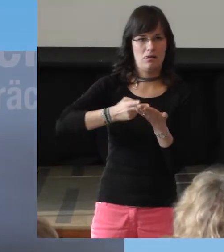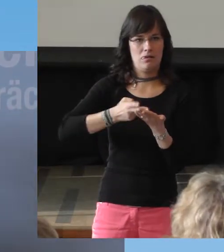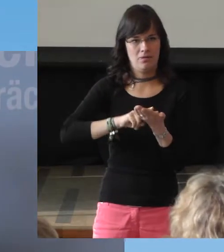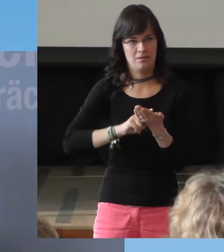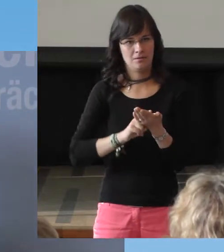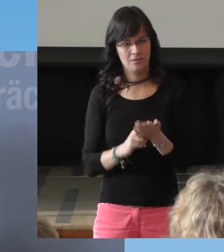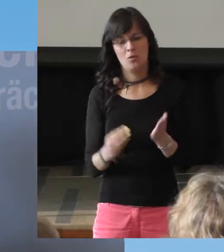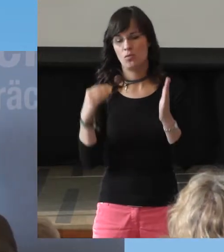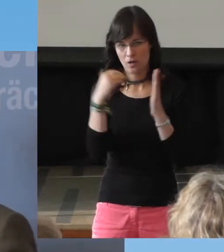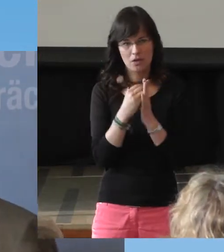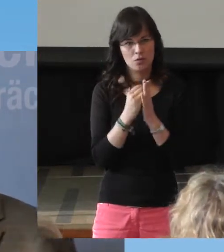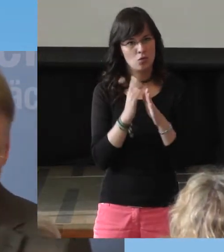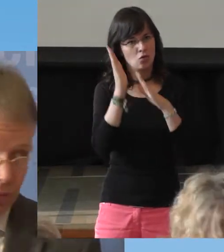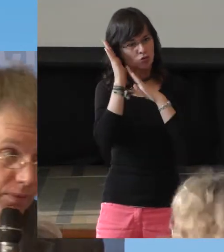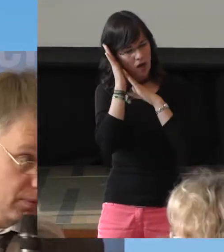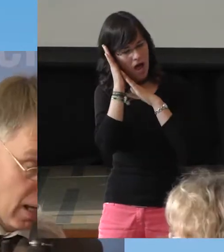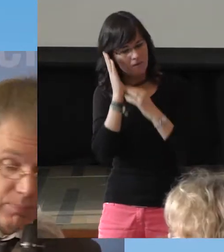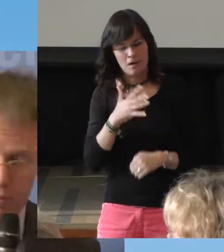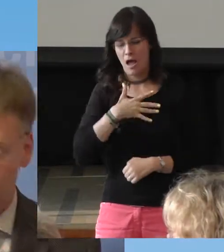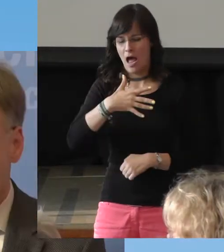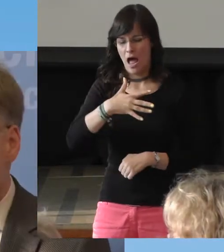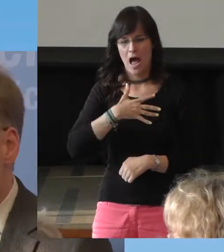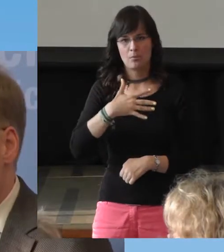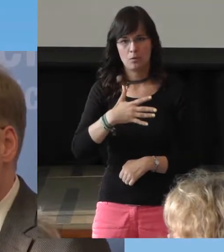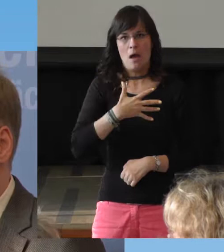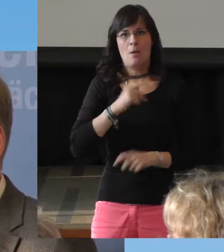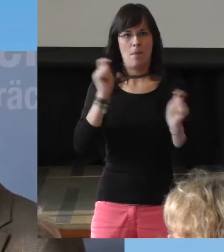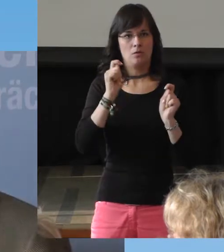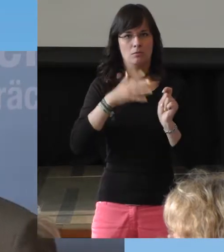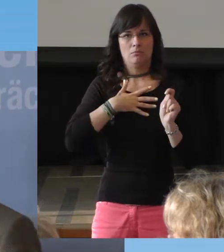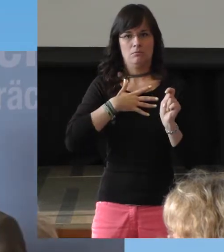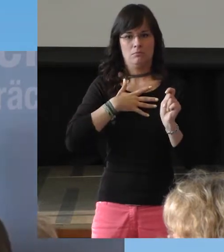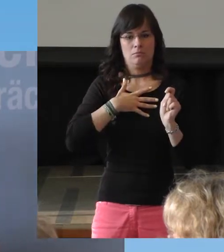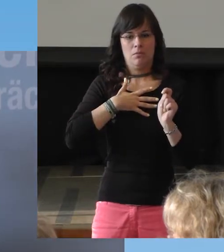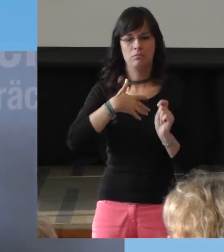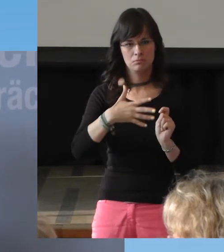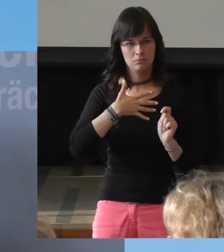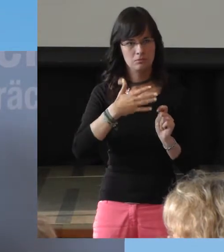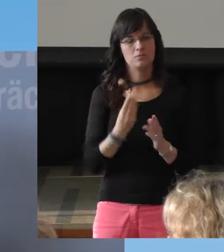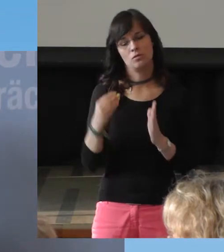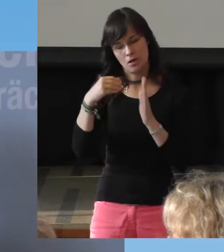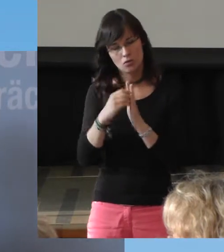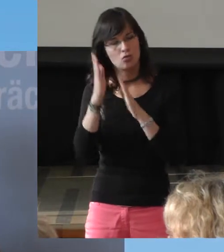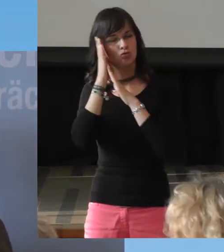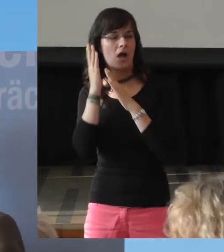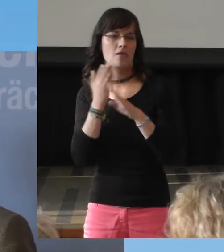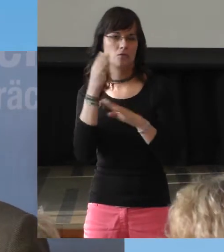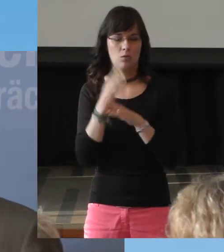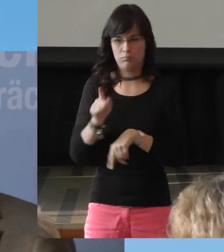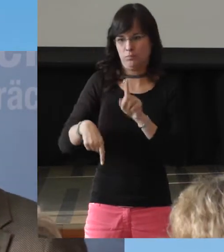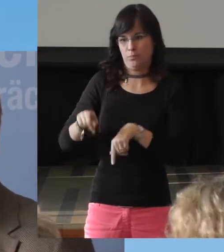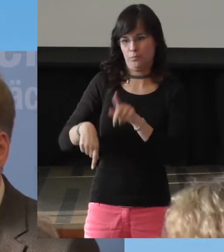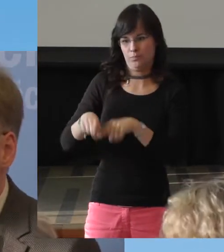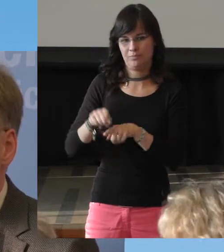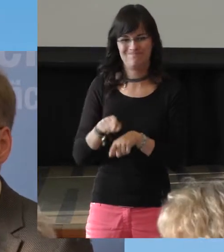periodischen Beinbewegungen, mit Atempausen, das sind die Apnoen, und mit einer Schlafstörung. Solche Patienten brauchen eine